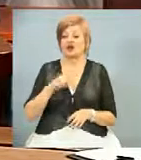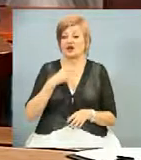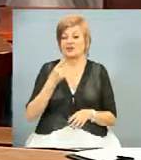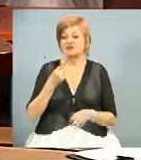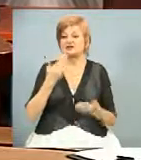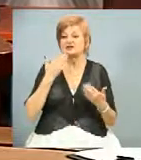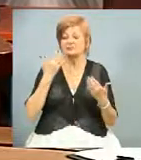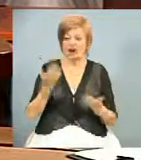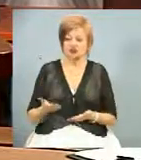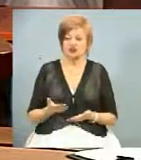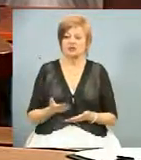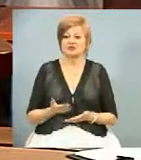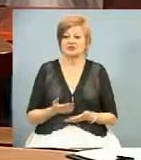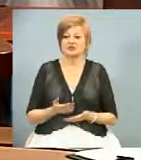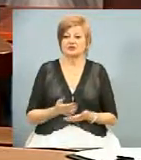запитуємо йому,